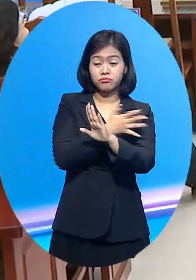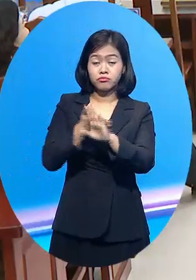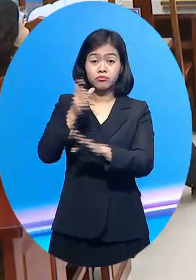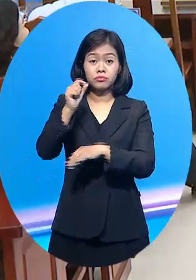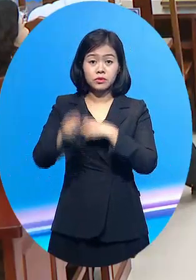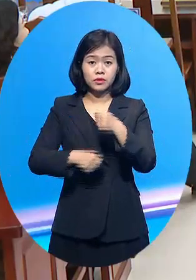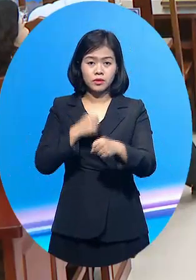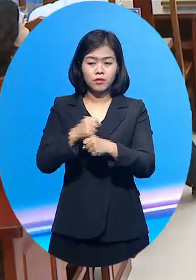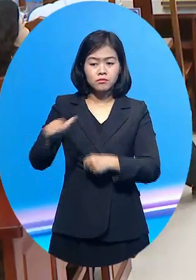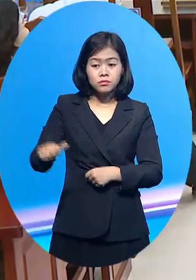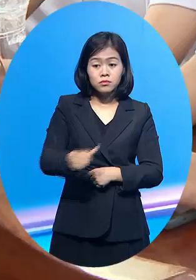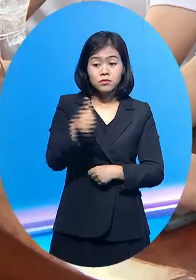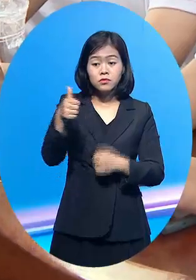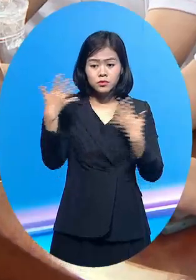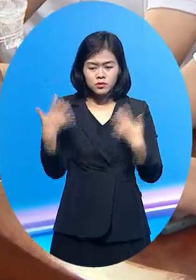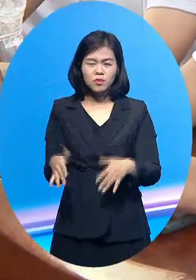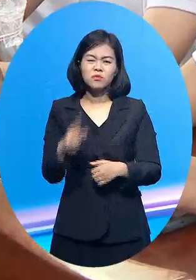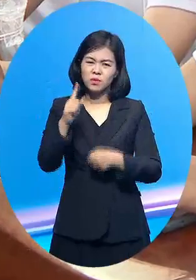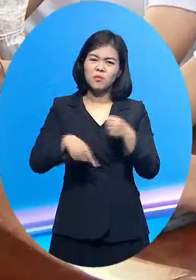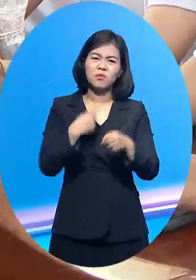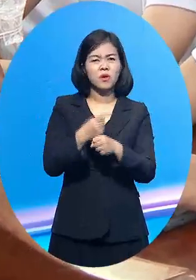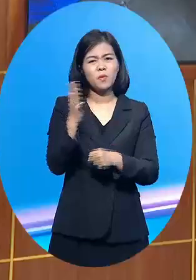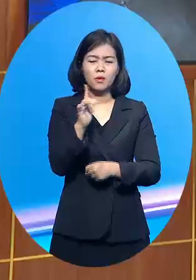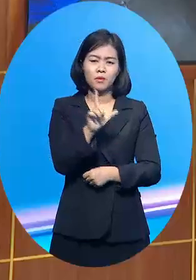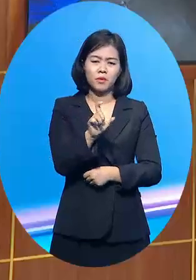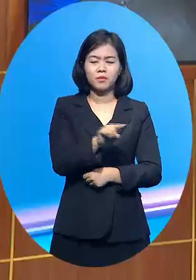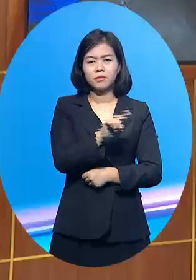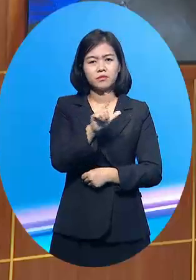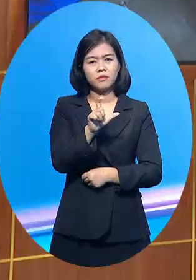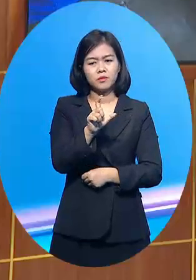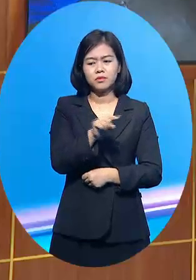70 đến 100 trường hợp tử vong do bệnh dại mỗi năm.